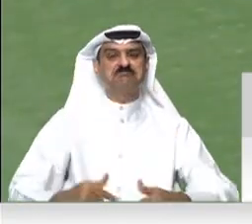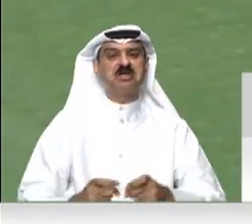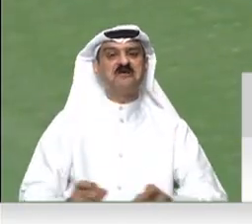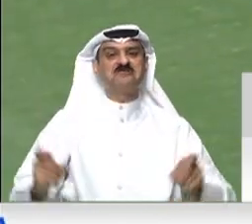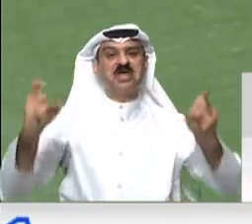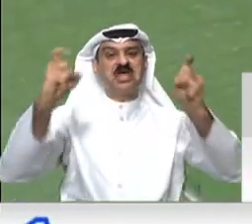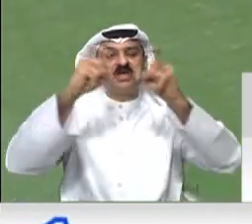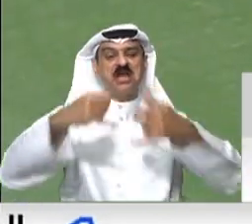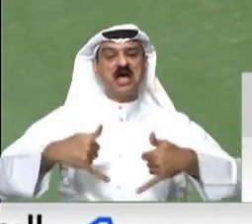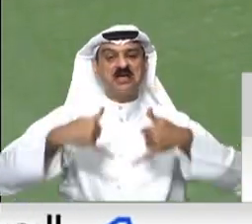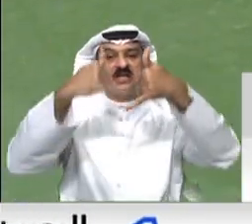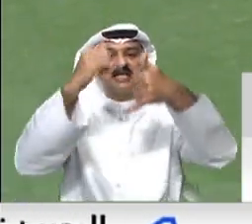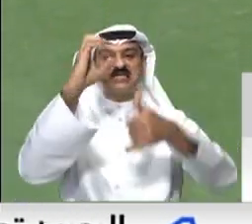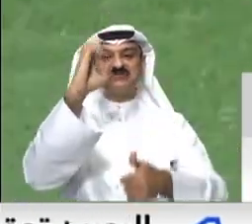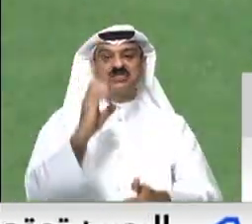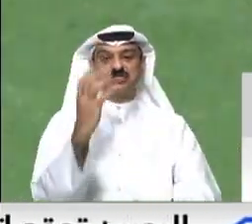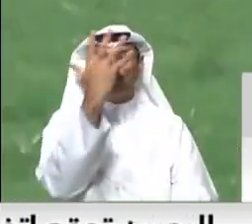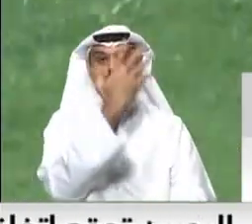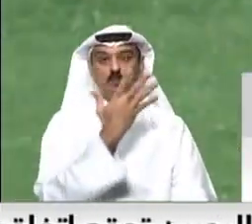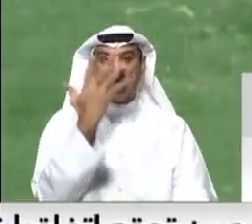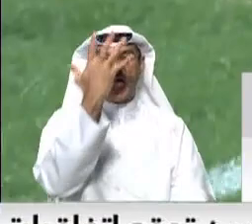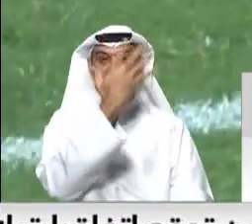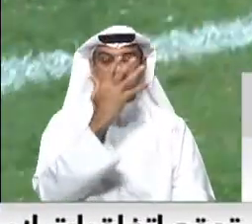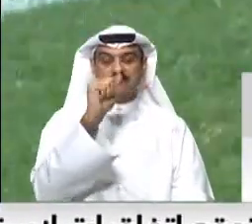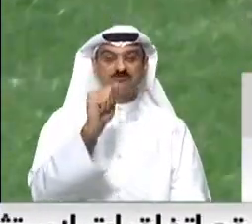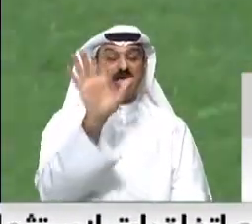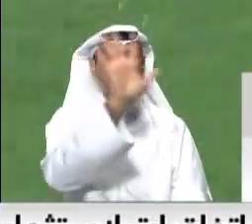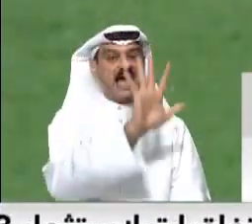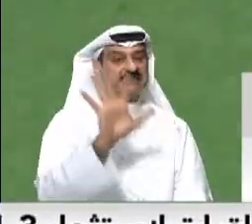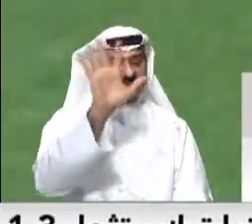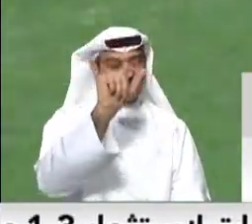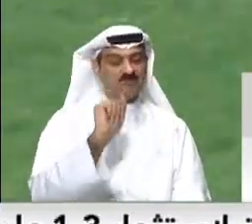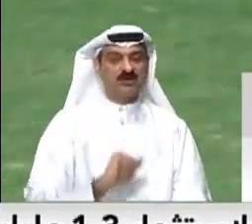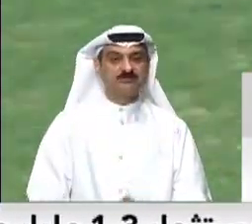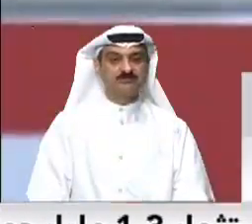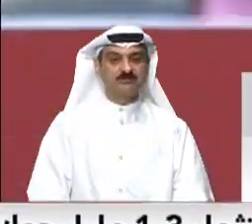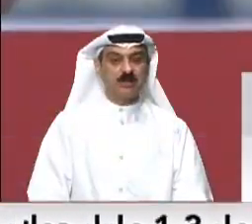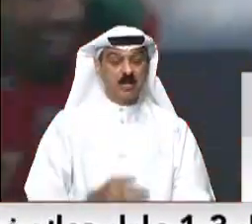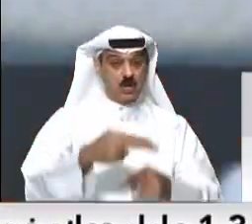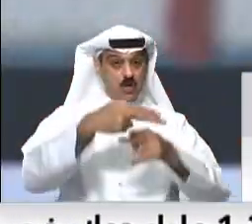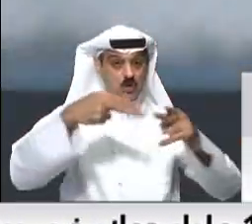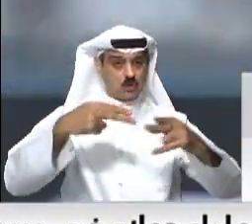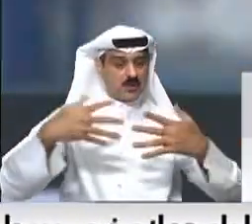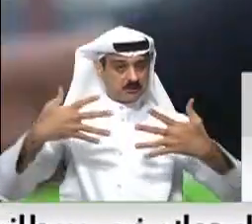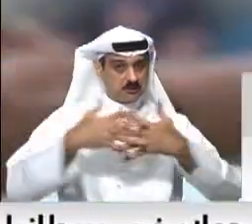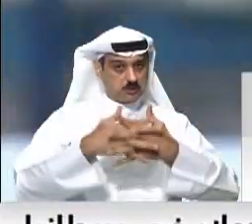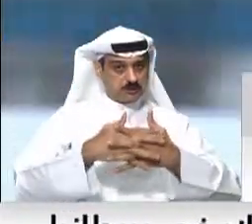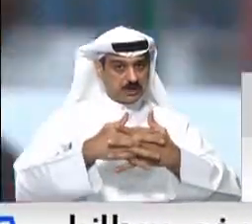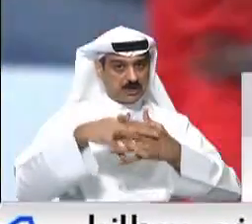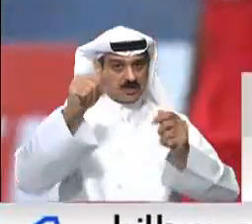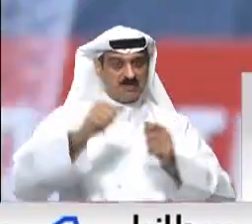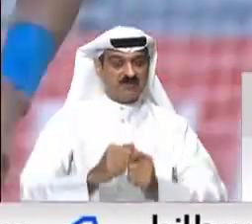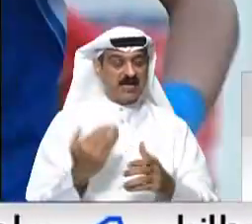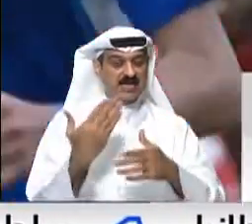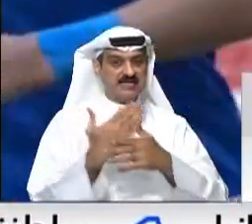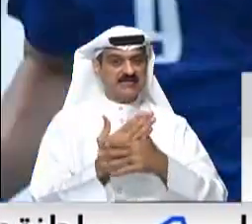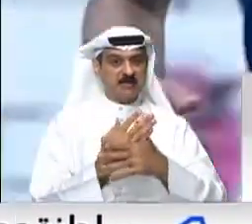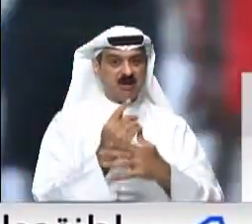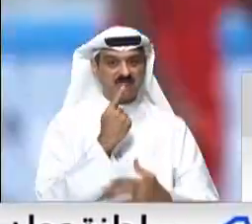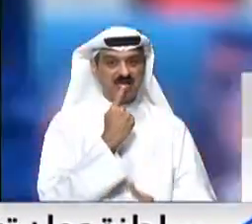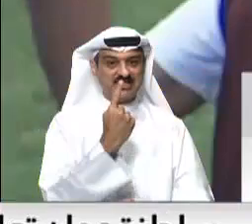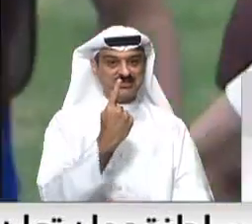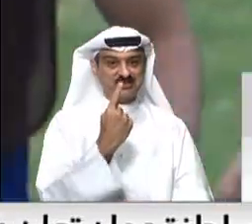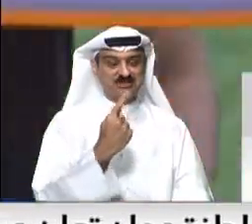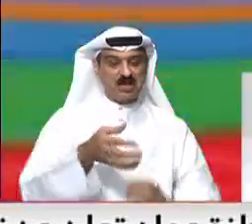لدول جنوب اسيا والتي تستضيفها الهند وشارك الازرق في البطوله بناء على دعوات تلقاها من